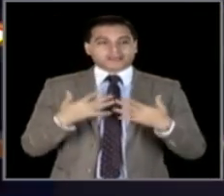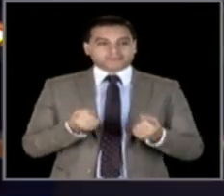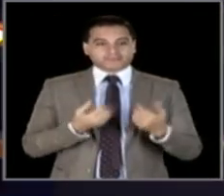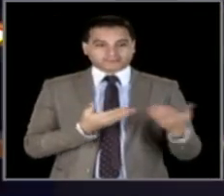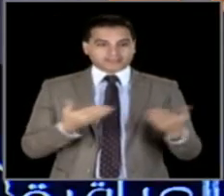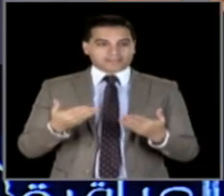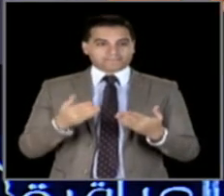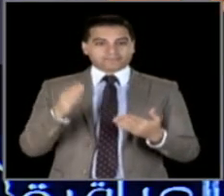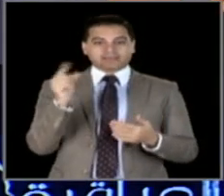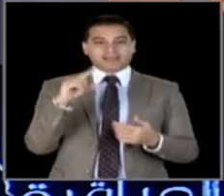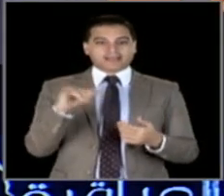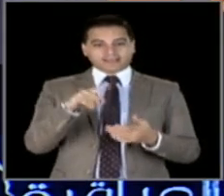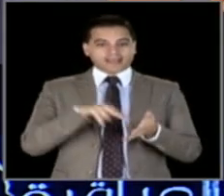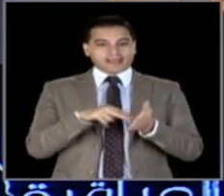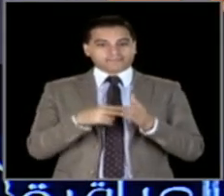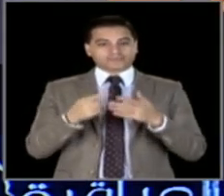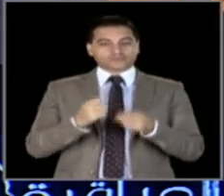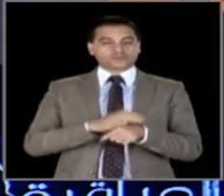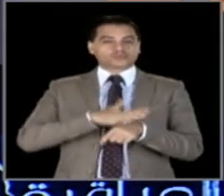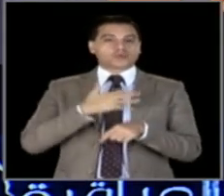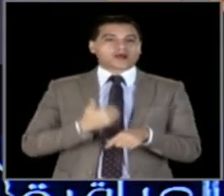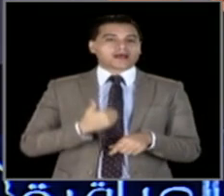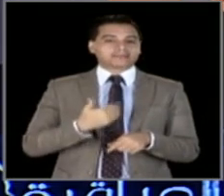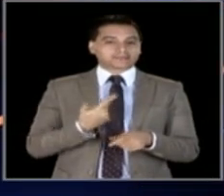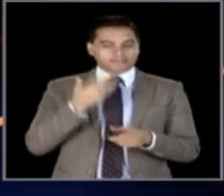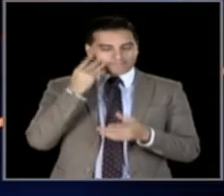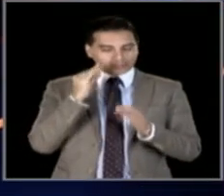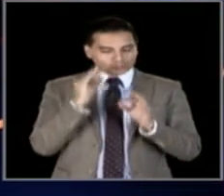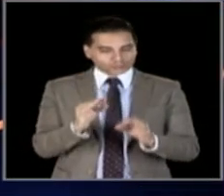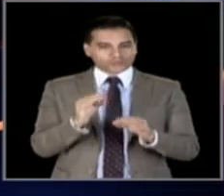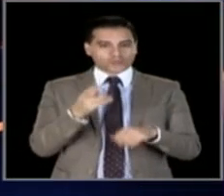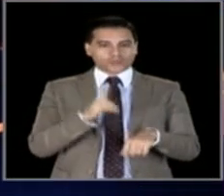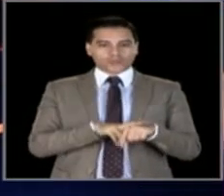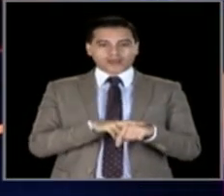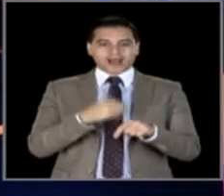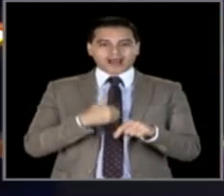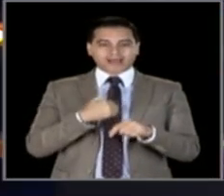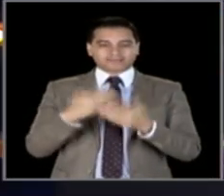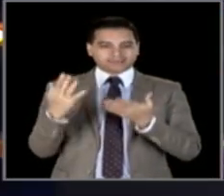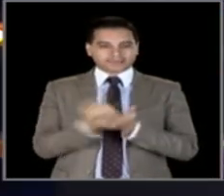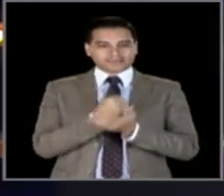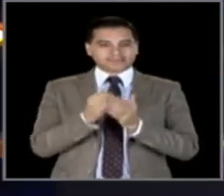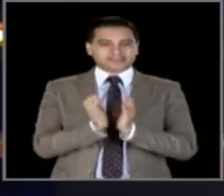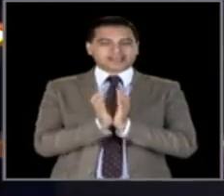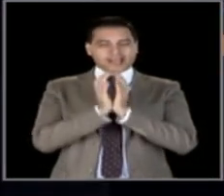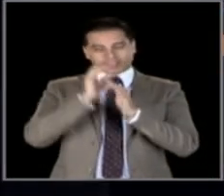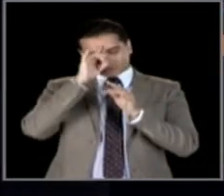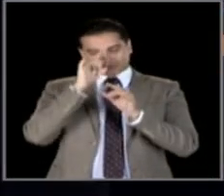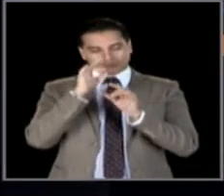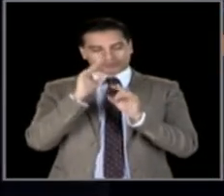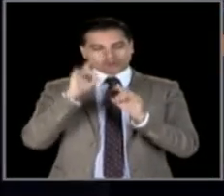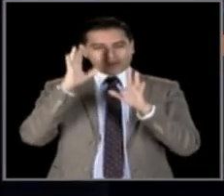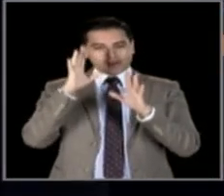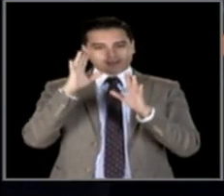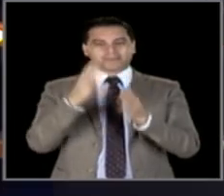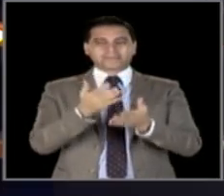ازيك يا ندى؟ الحمد لله. شعورك ايه؟ مبسوطة طبعا ونفسي نتأهل للكاس. تتأهلوا للكاس؟ إن شاء الله.